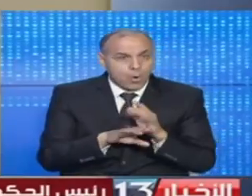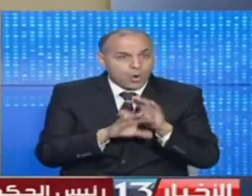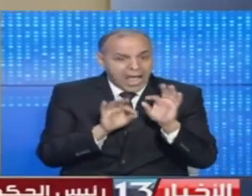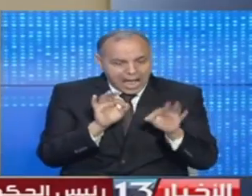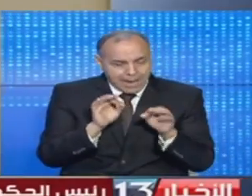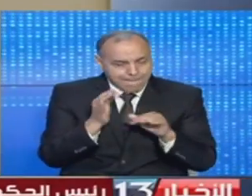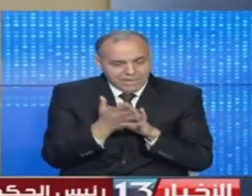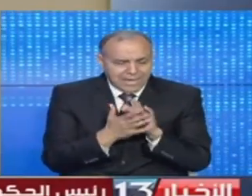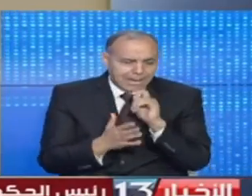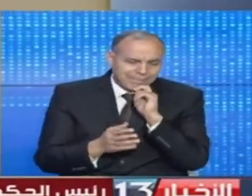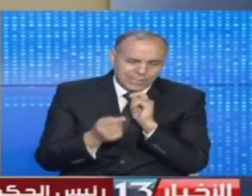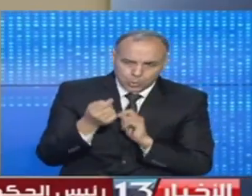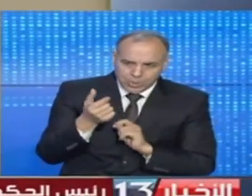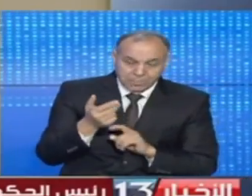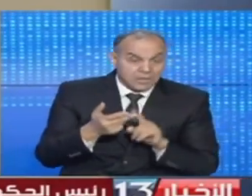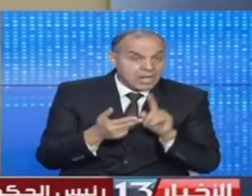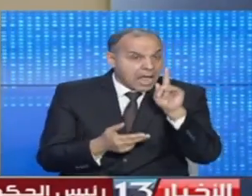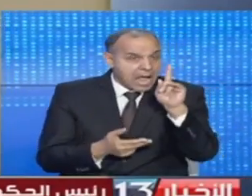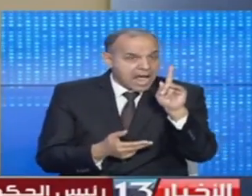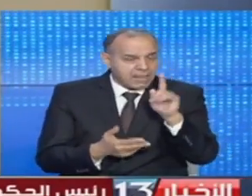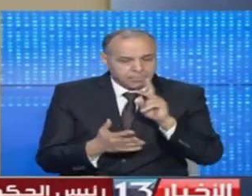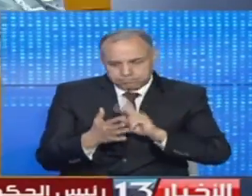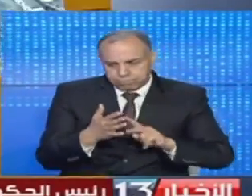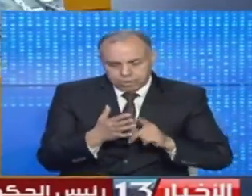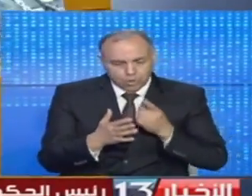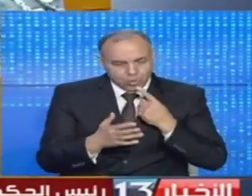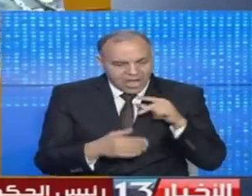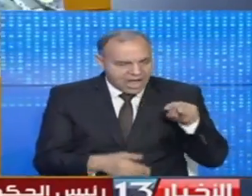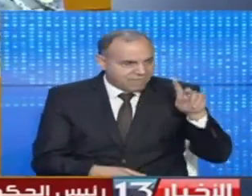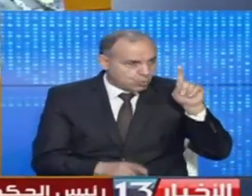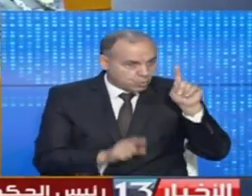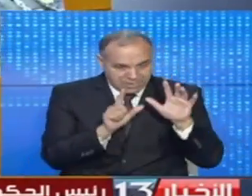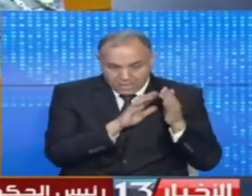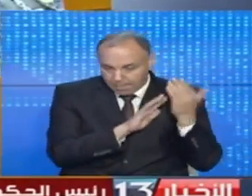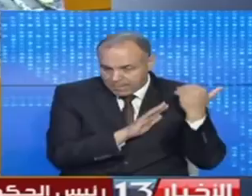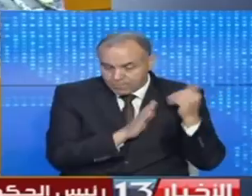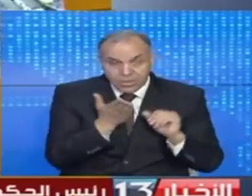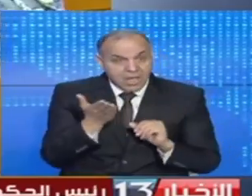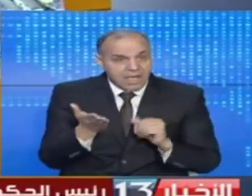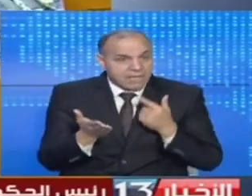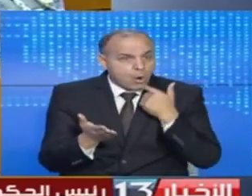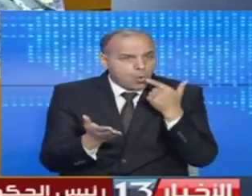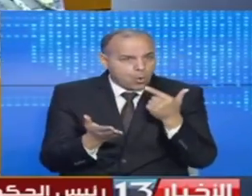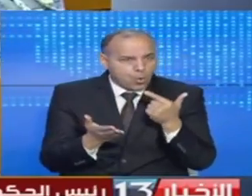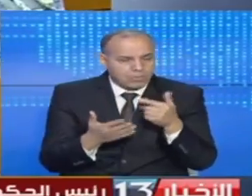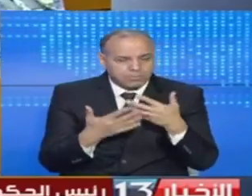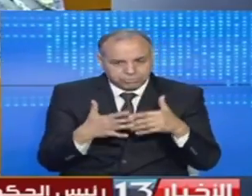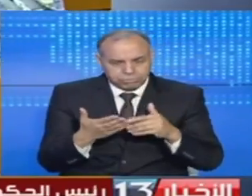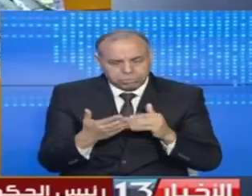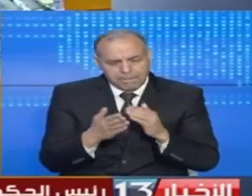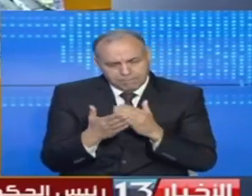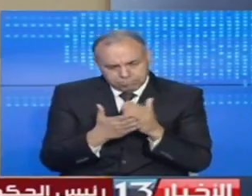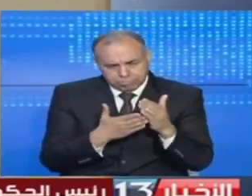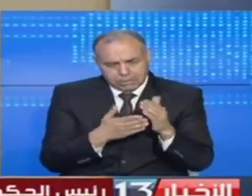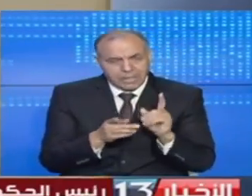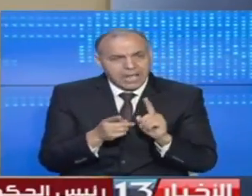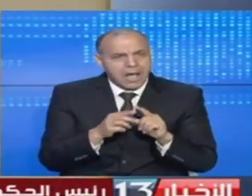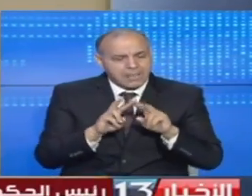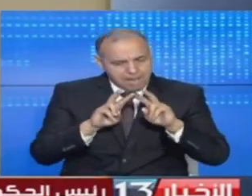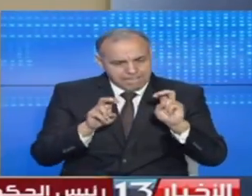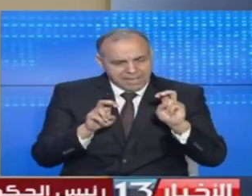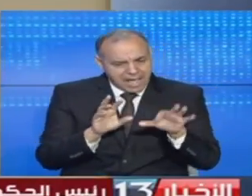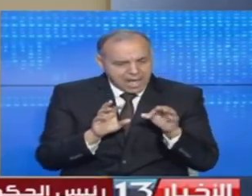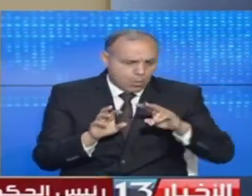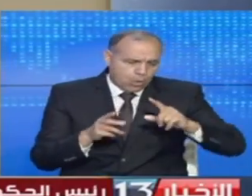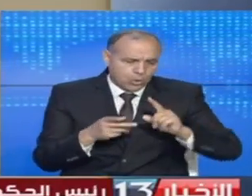مشكل اهالي تطوير فاتفاق الفين وسبعه عشر وانما تم تجاوزه في اتجاه البحث عن